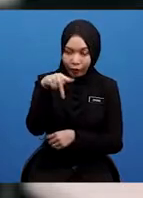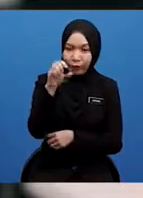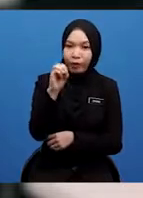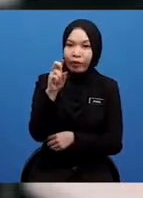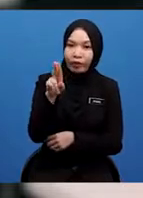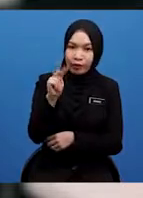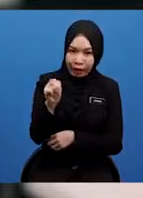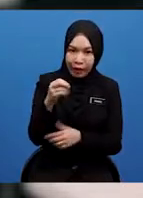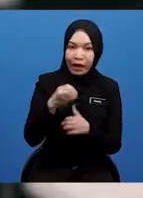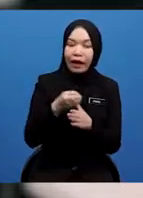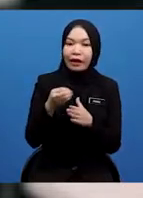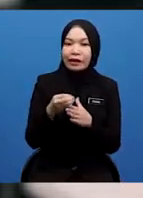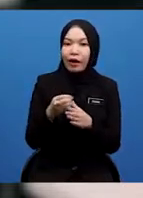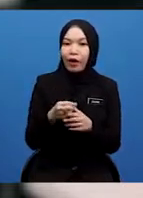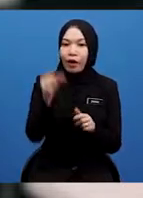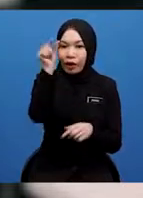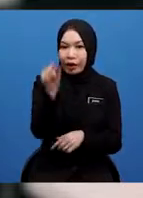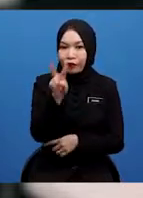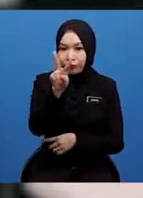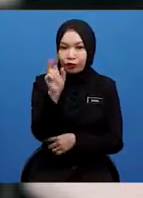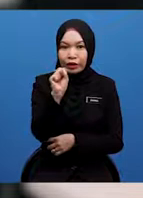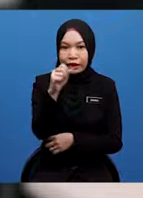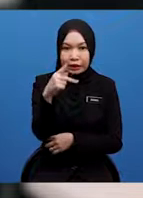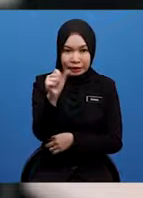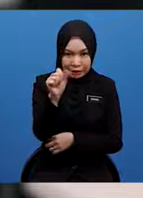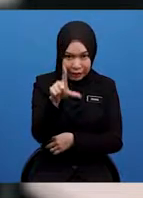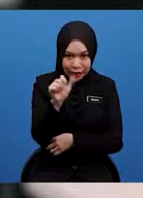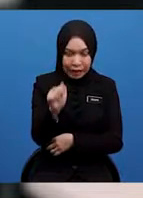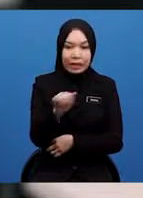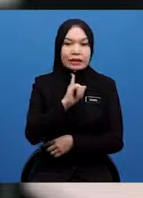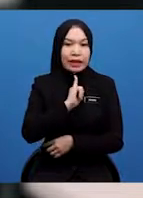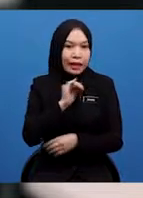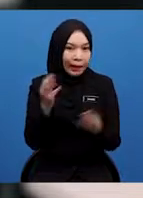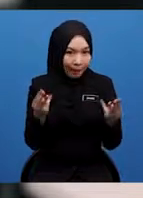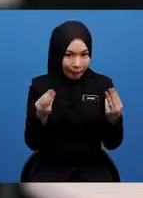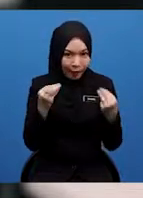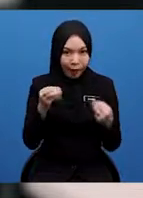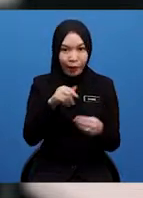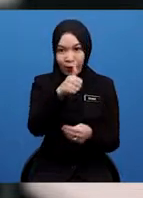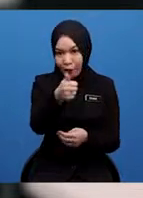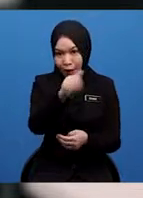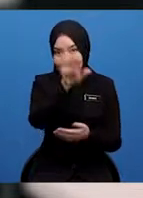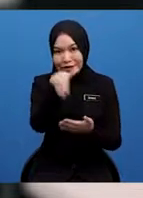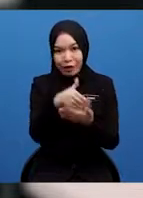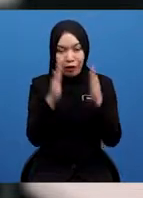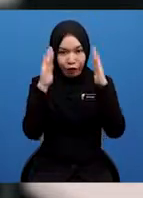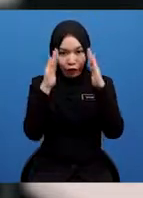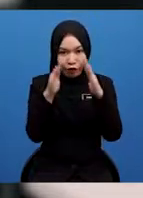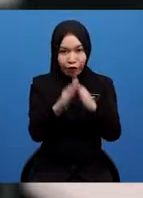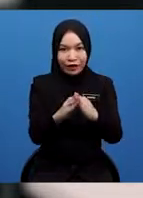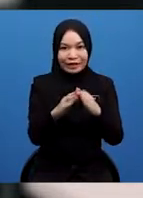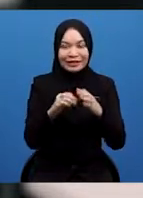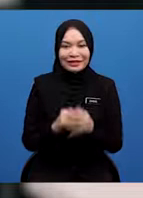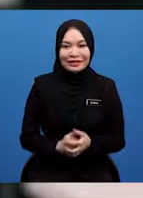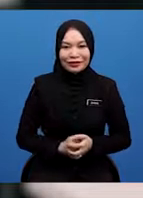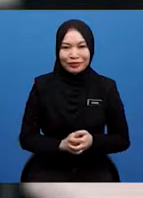memberikan sepenuh tumpuan kepada teknik melukis graf gabungan bar compound atau graf dua